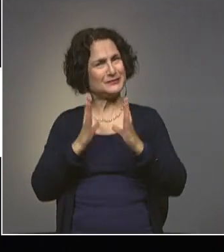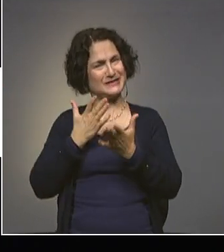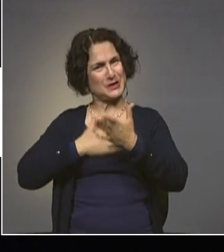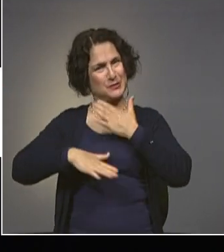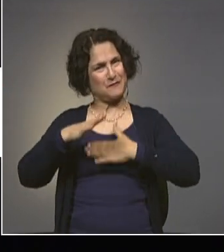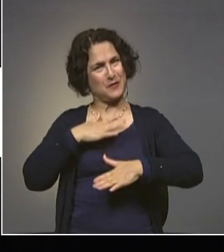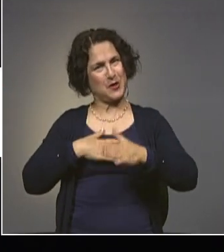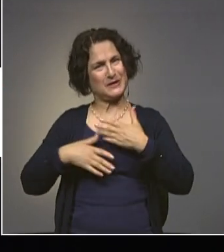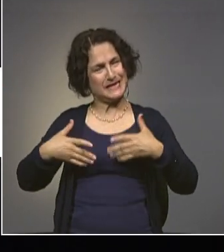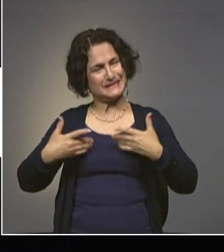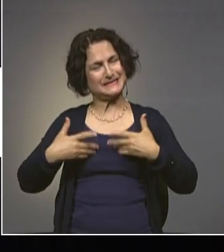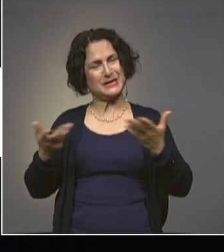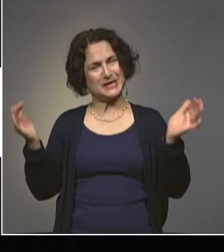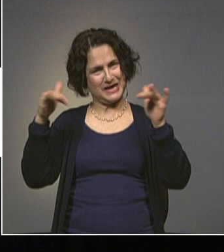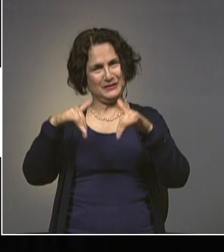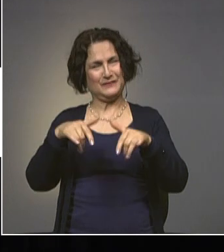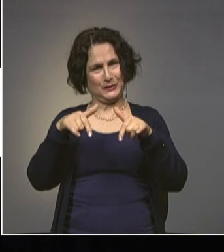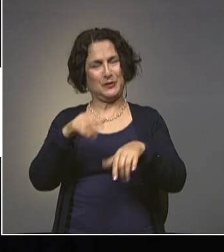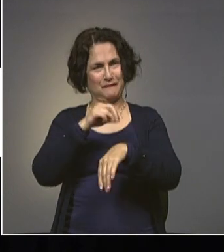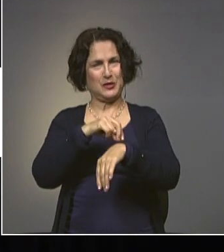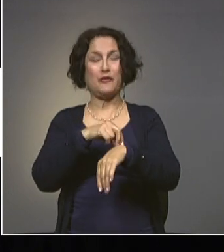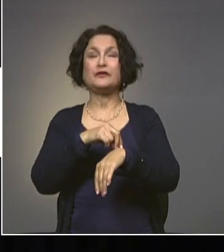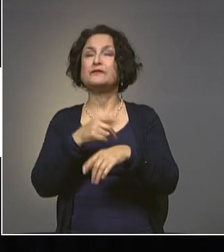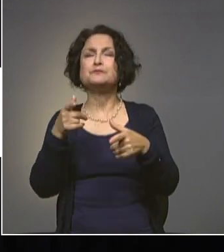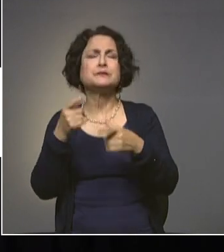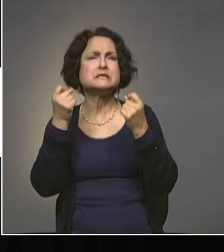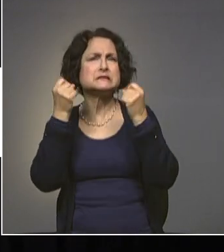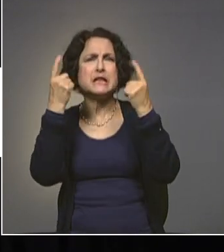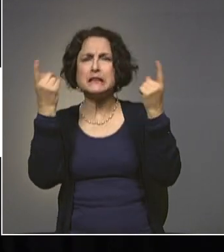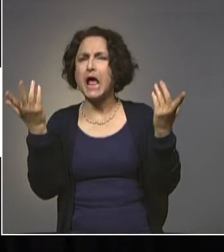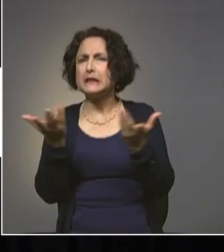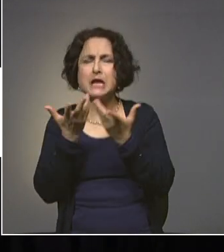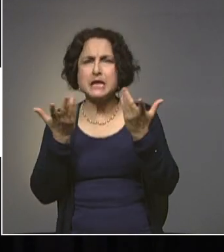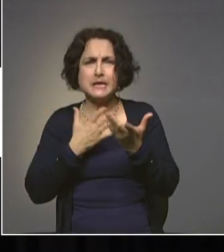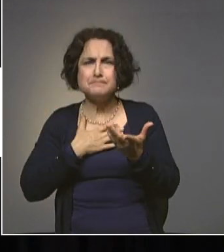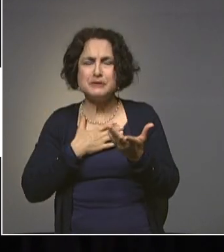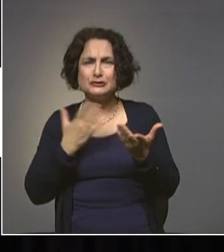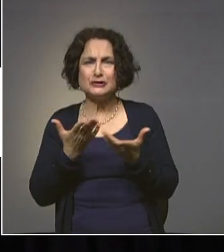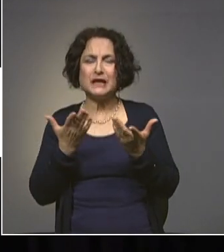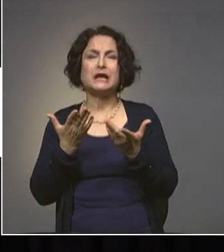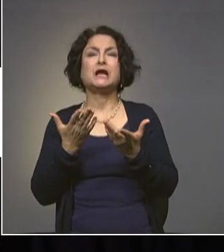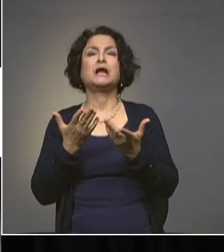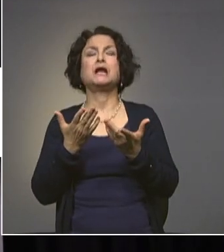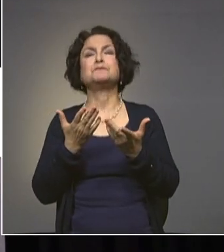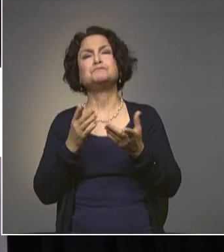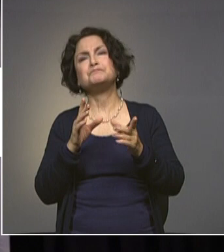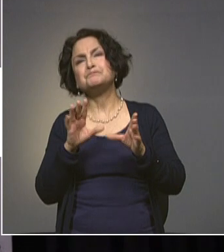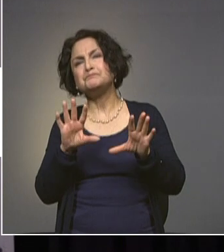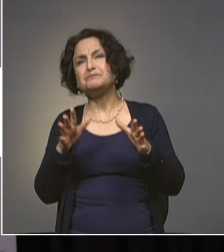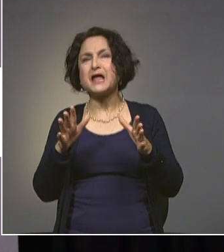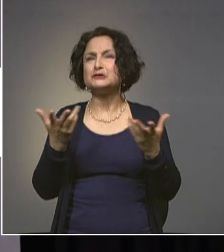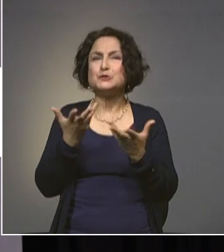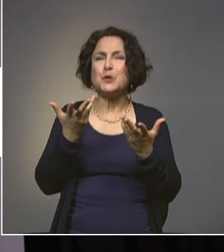на конкурс. Изненадаха ли ви с нещо тази година участниците? Някакви изненади имаше ли? Нещо неочаквано,